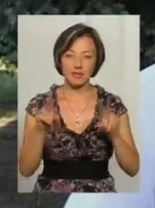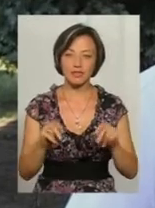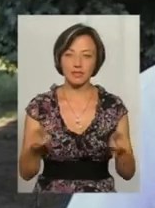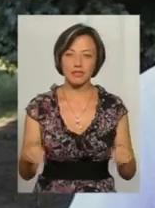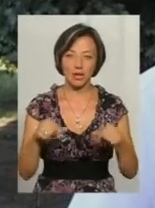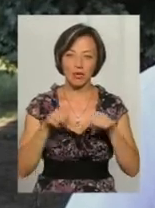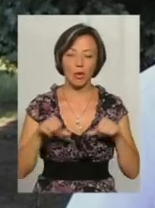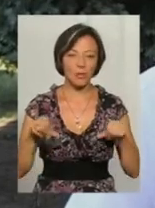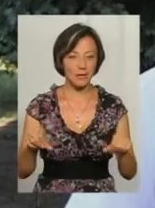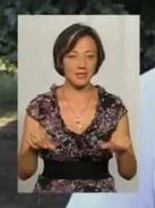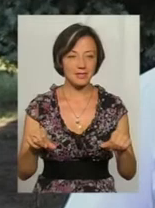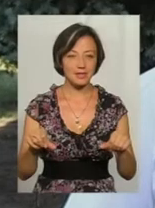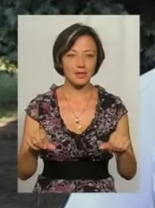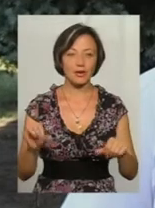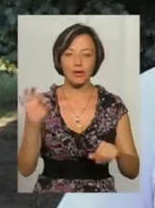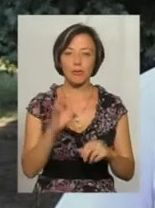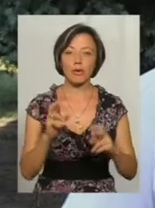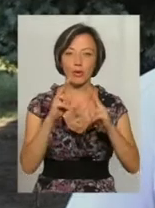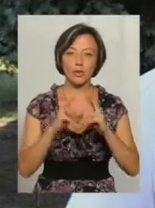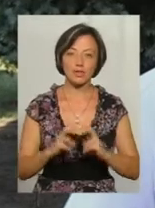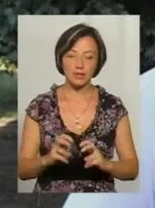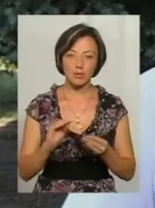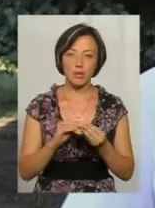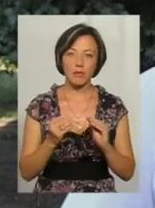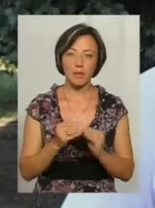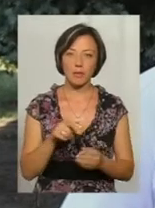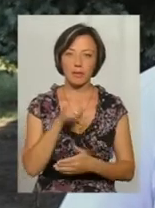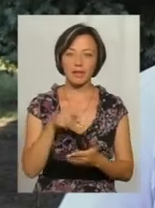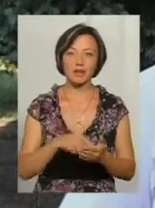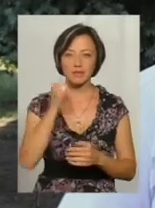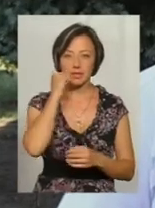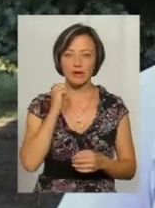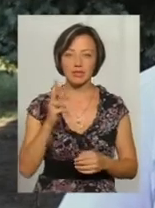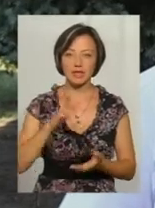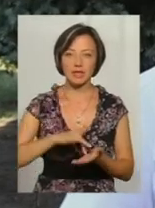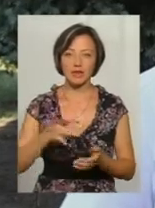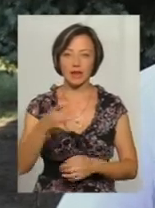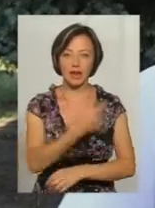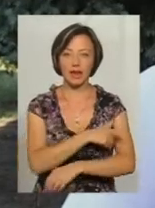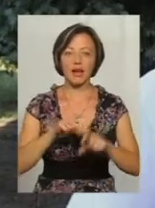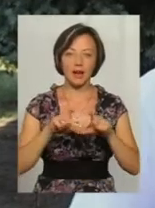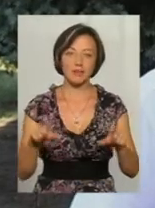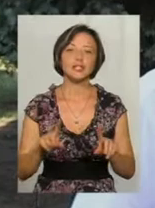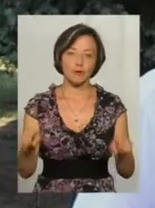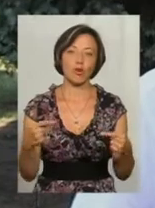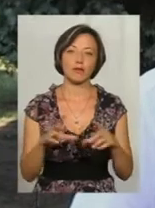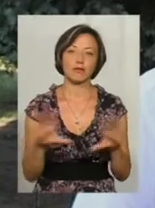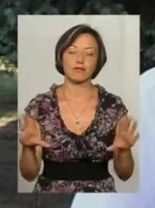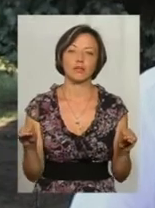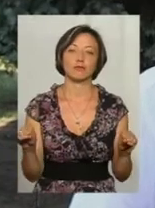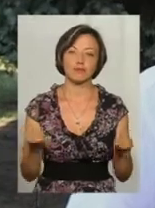створити комісію щодо розгляду там проблемного питання в Старокостянтинівській центральній районній лікарні. Він її створив.